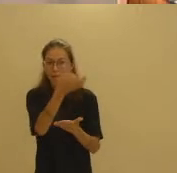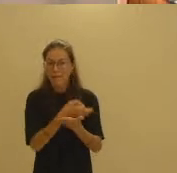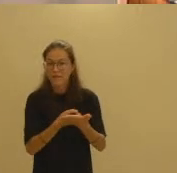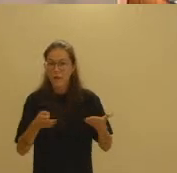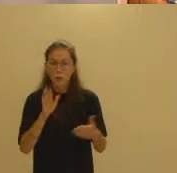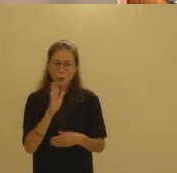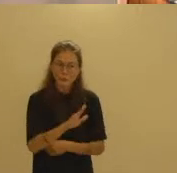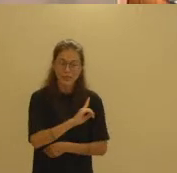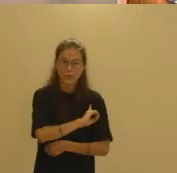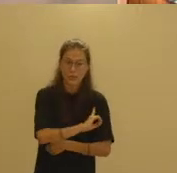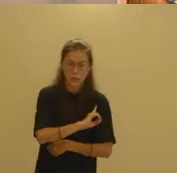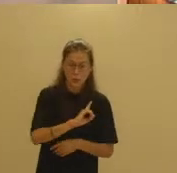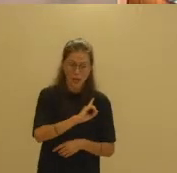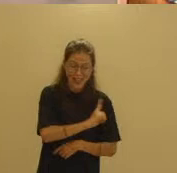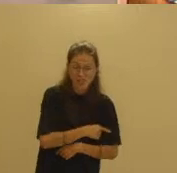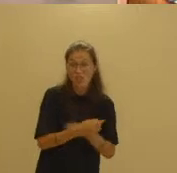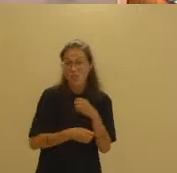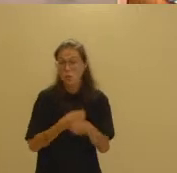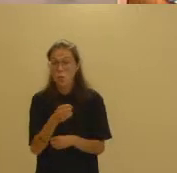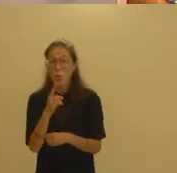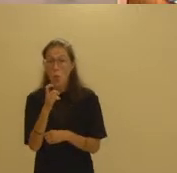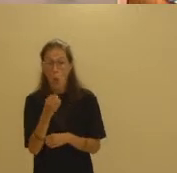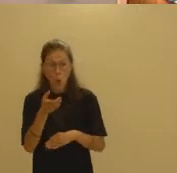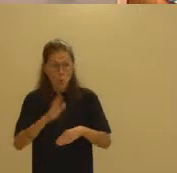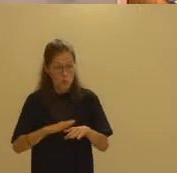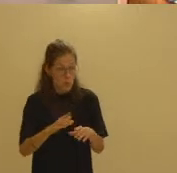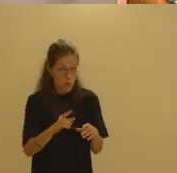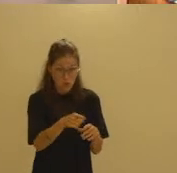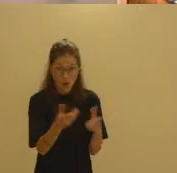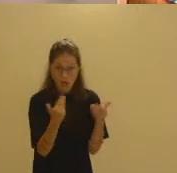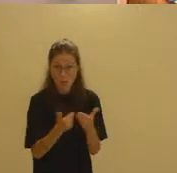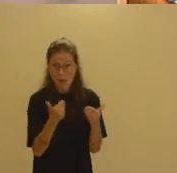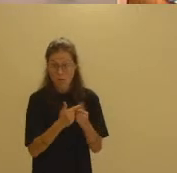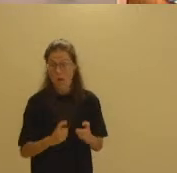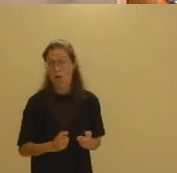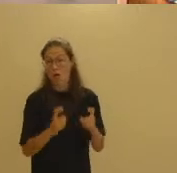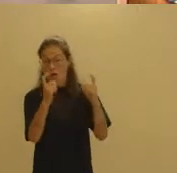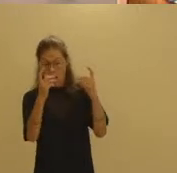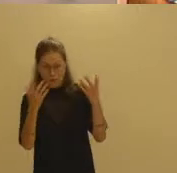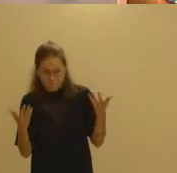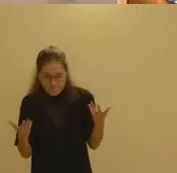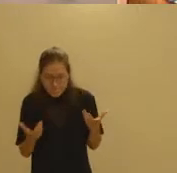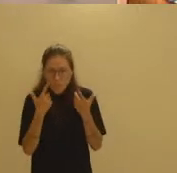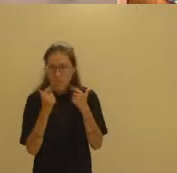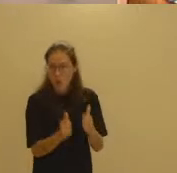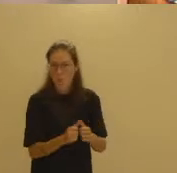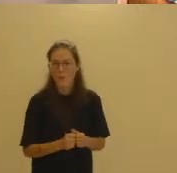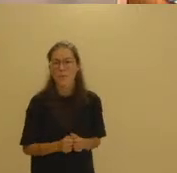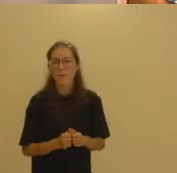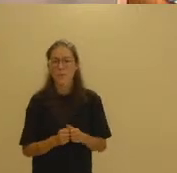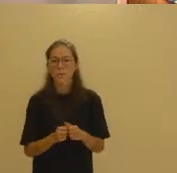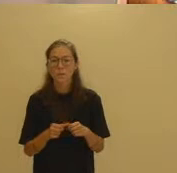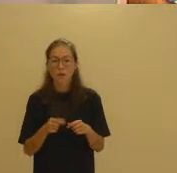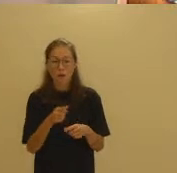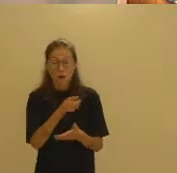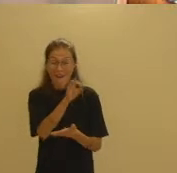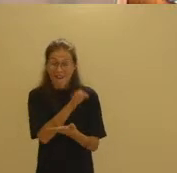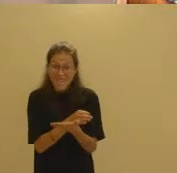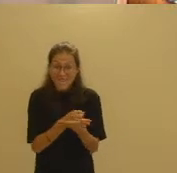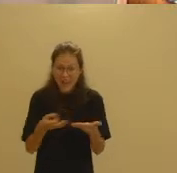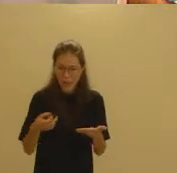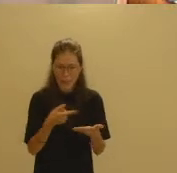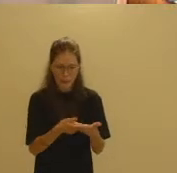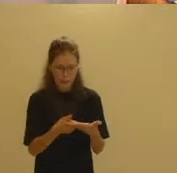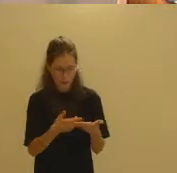aides accordées est également en augmentation. Le montant des factures atteigne des niveaux qui posent la question de l'accès de